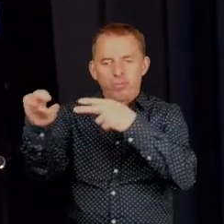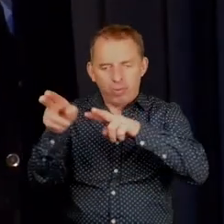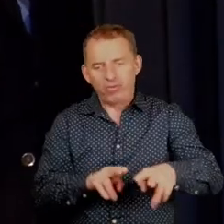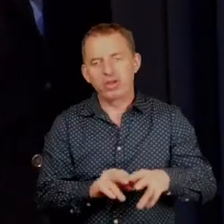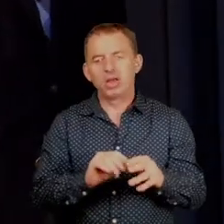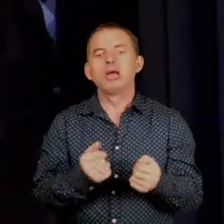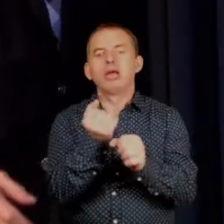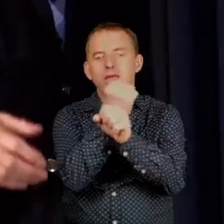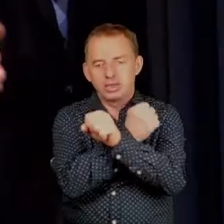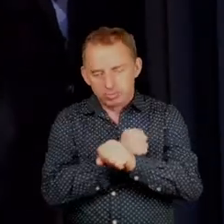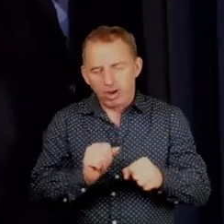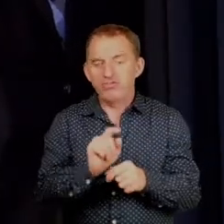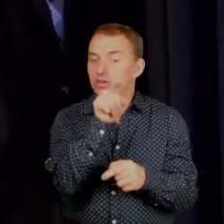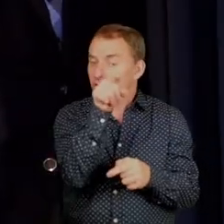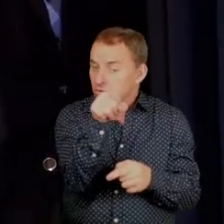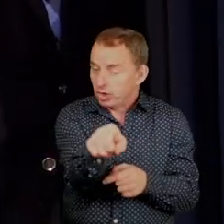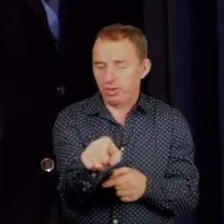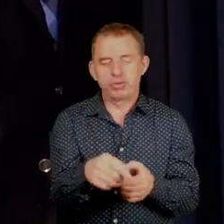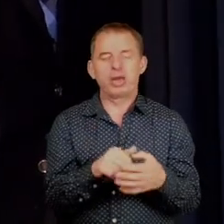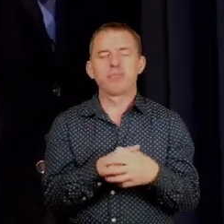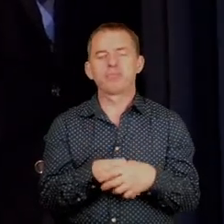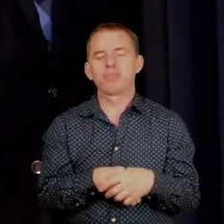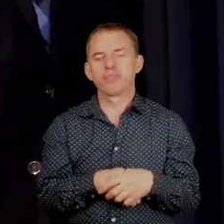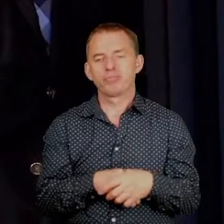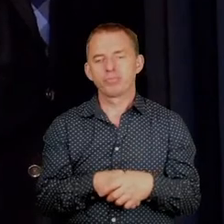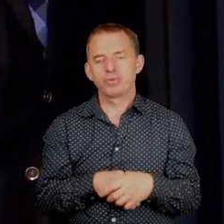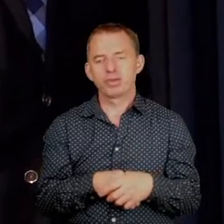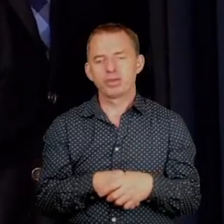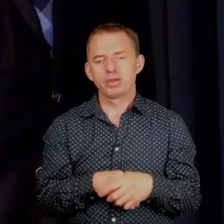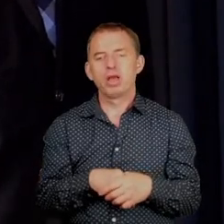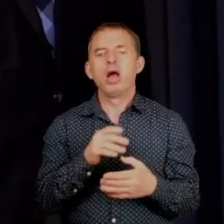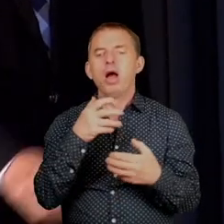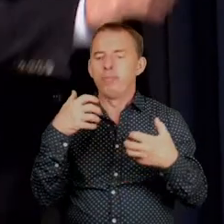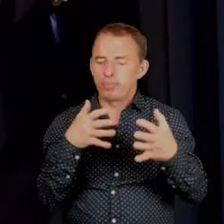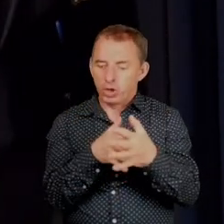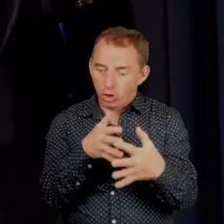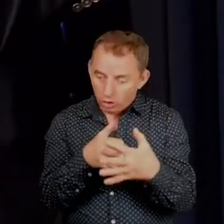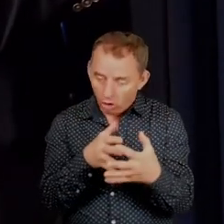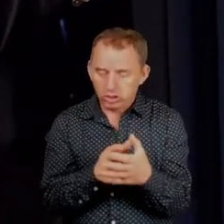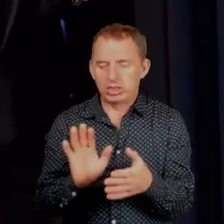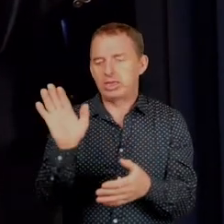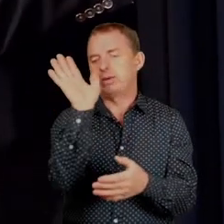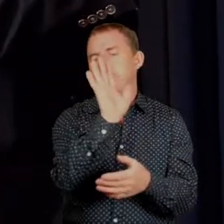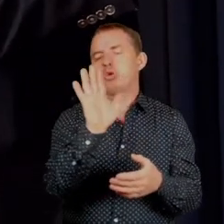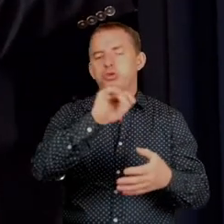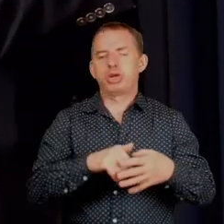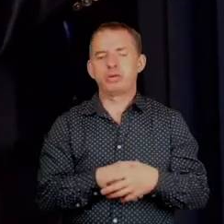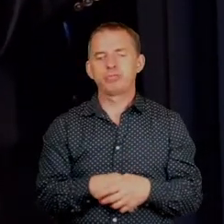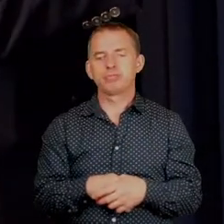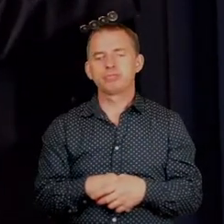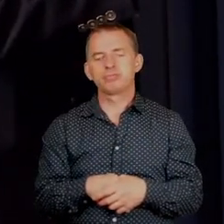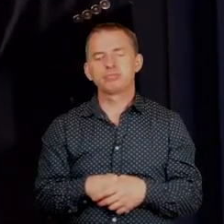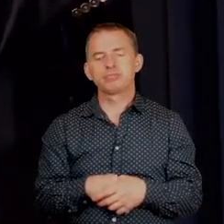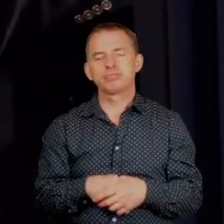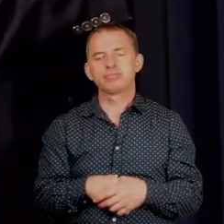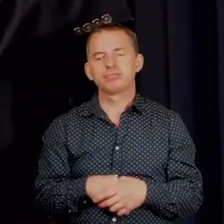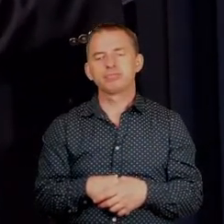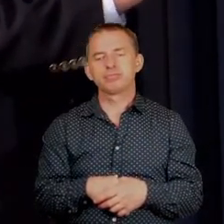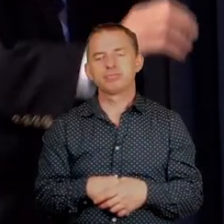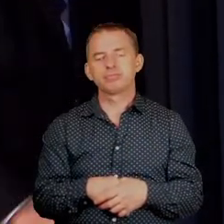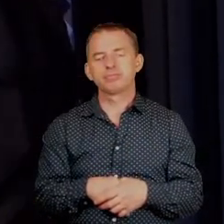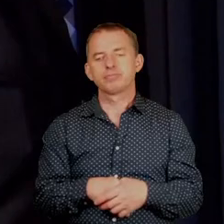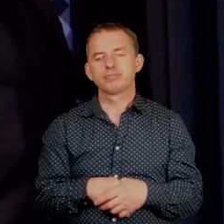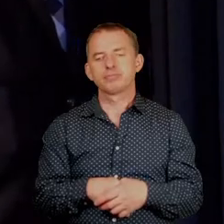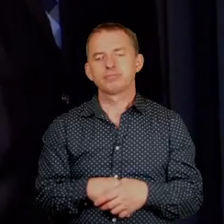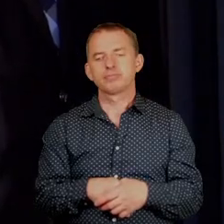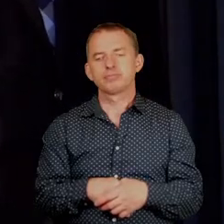aby zbawić ciebie. The prophets of God. Prorocy Boży. Look beyond the challenges, the trials, the difficulties